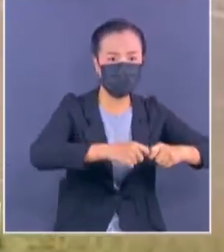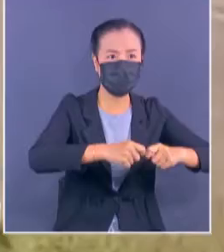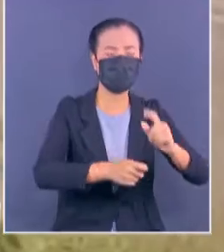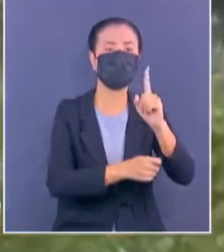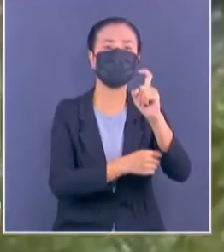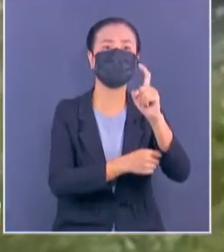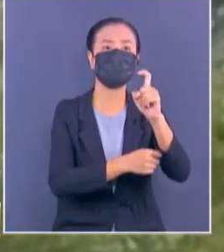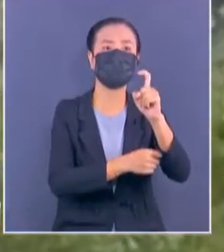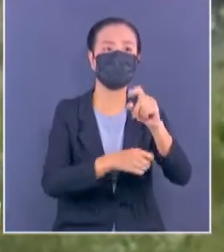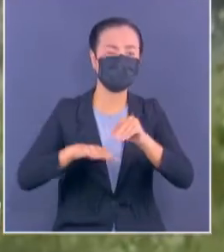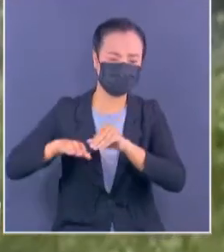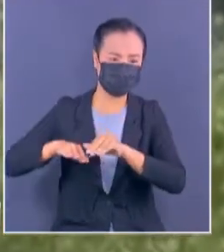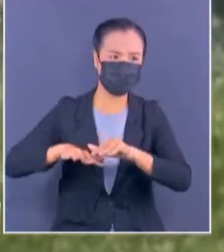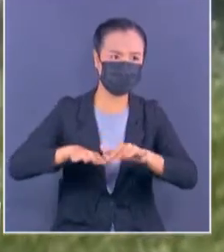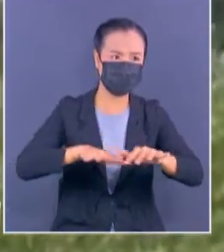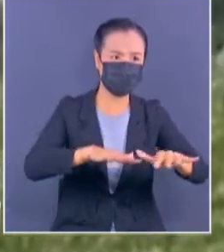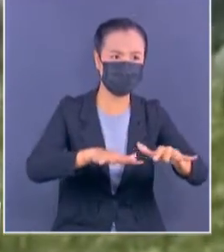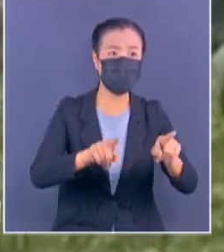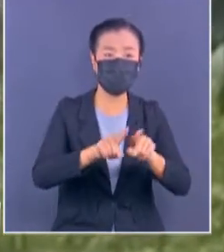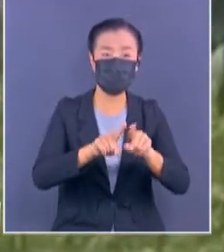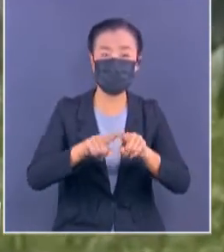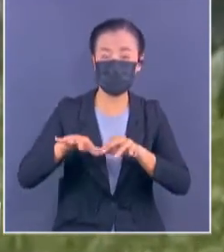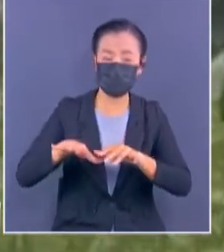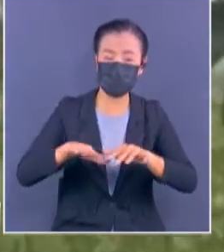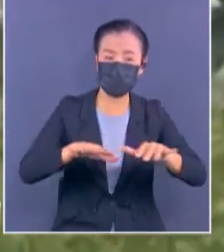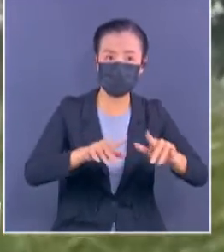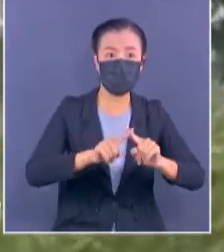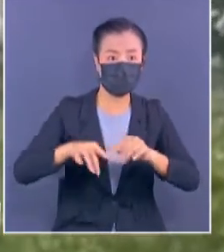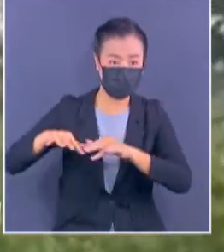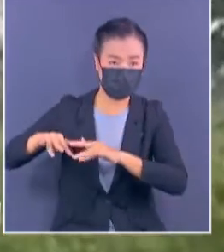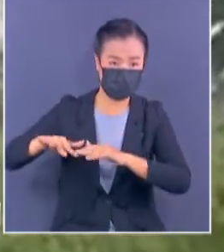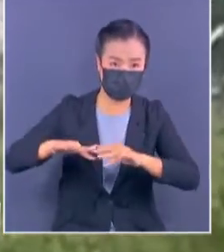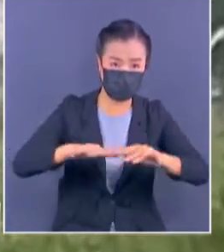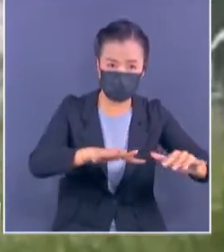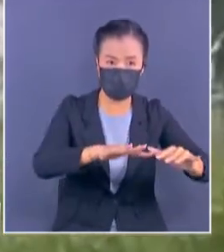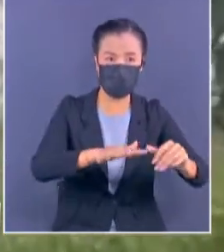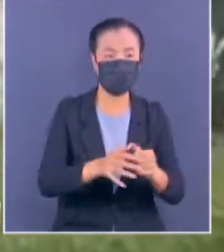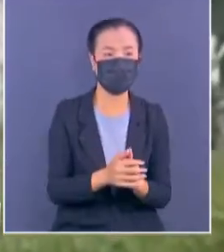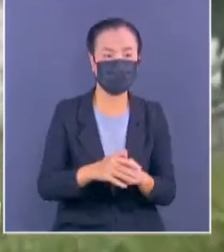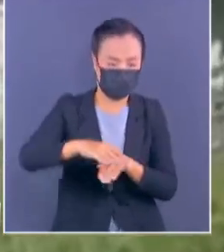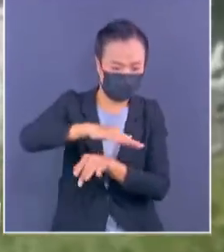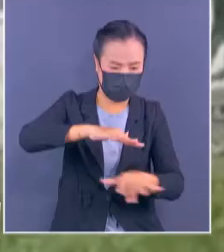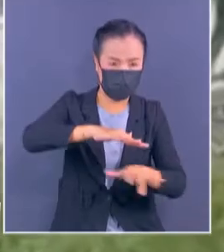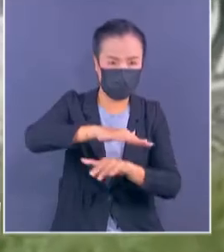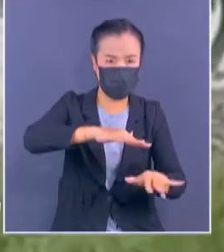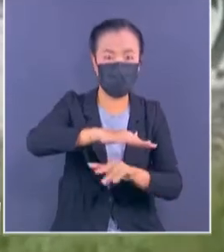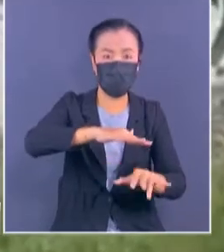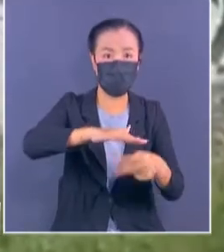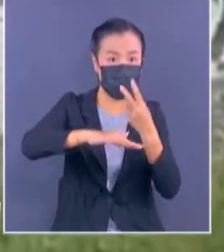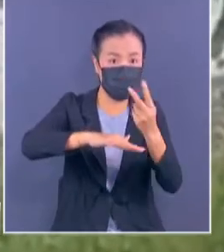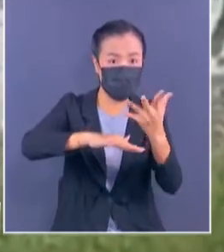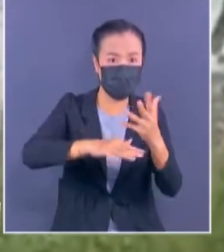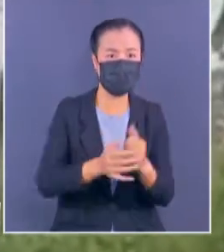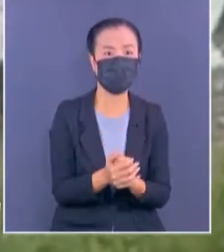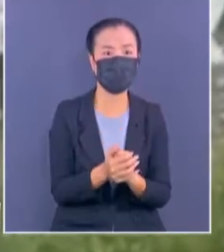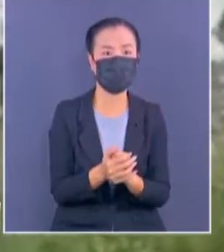ยู่น้ำมันมาน่ะเราดูอย่างเงี้ยดูเหมือนน้ำไม่แรงใช่ไหมแต่น้ำเนี่ยถึงเวลาจริงๆจะไหลแรงแล้วข้างล่างเนี่ยไหลแรงมากนะเรามองไม่เห็นนะ แล้ว